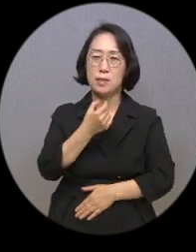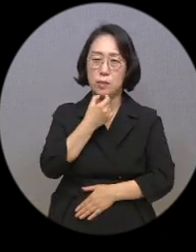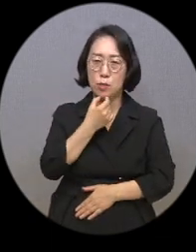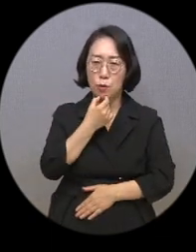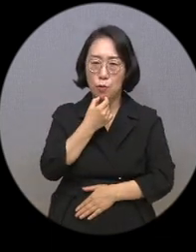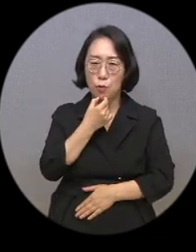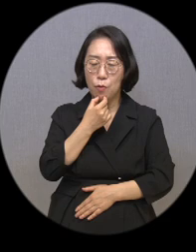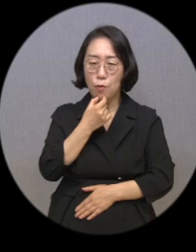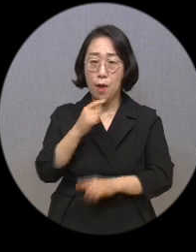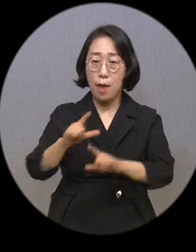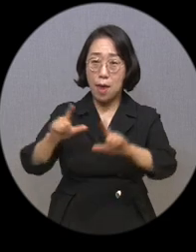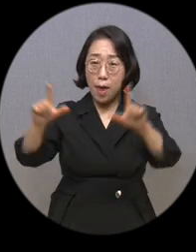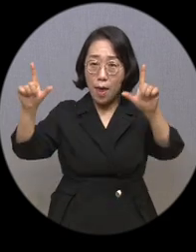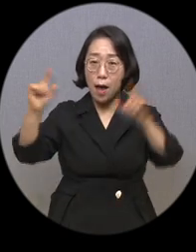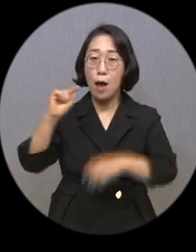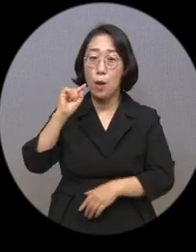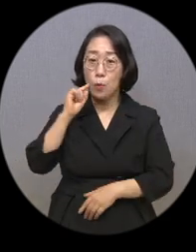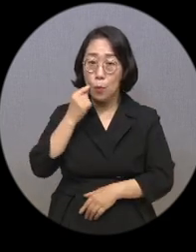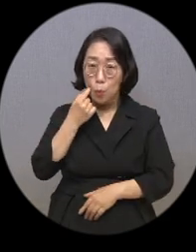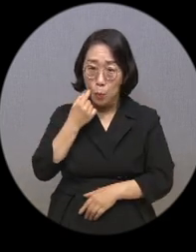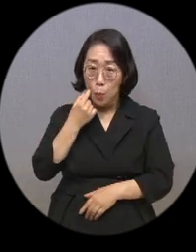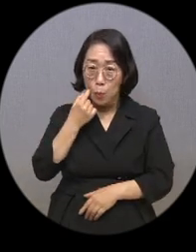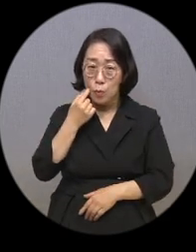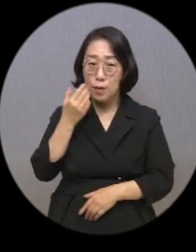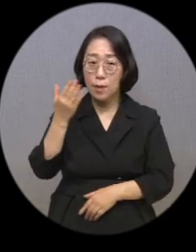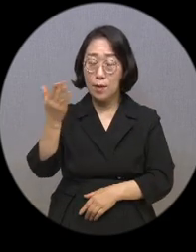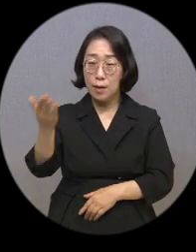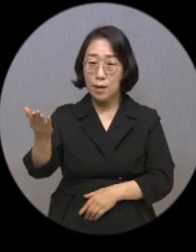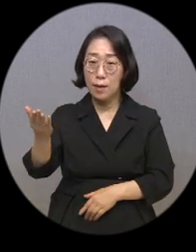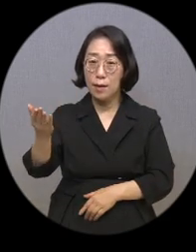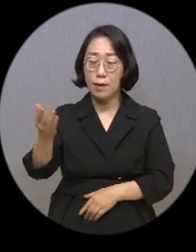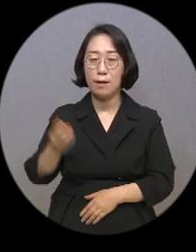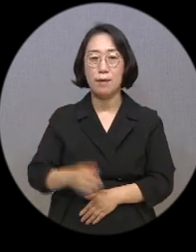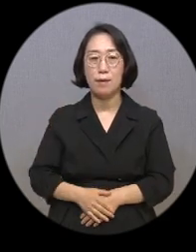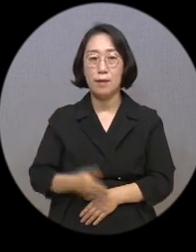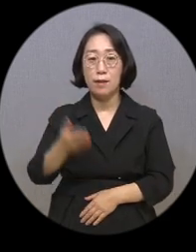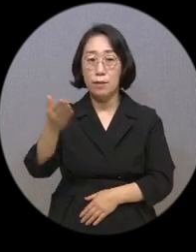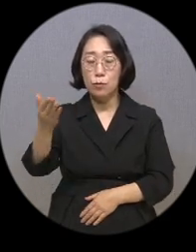해야 고운 해야 네가 사오면